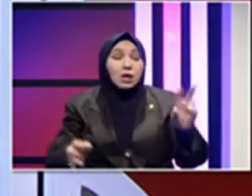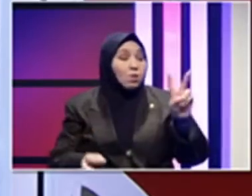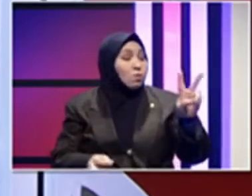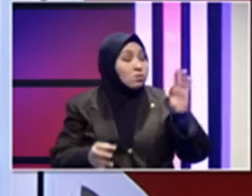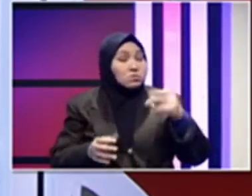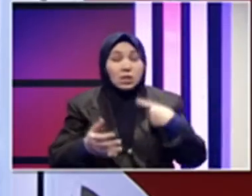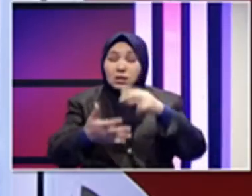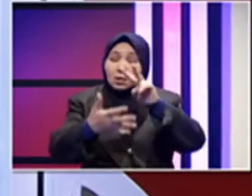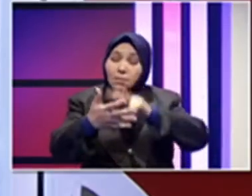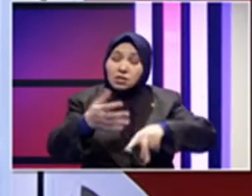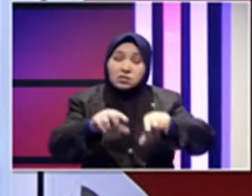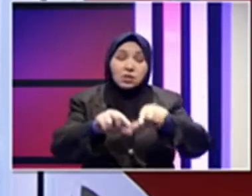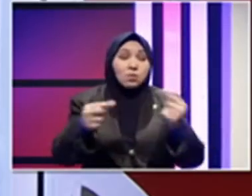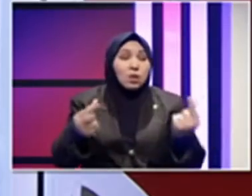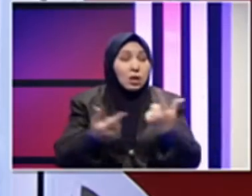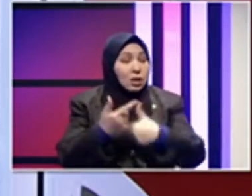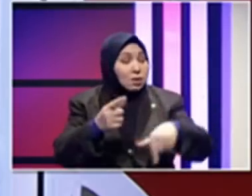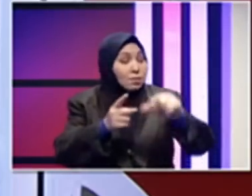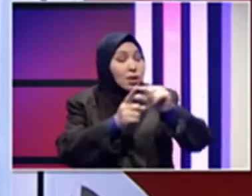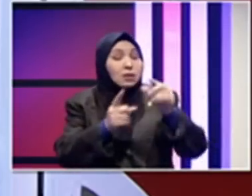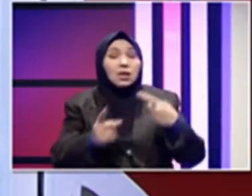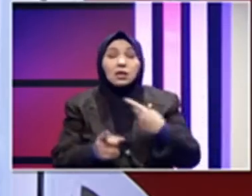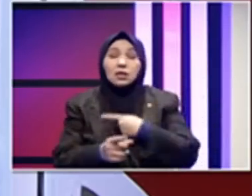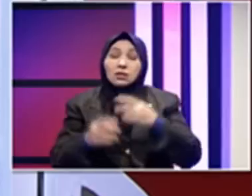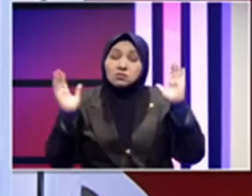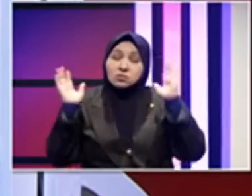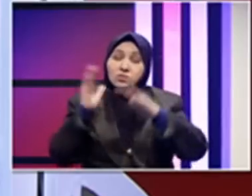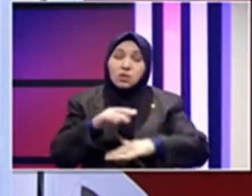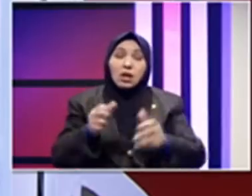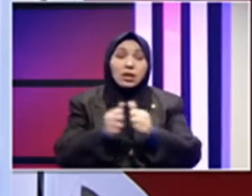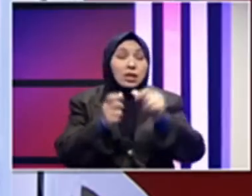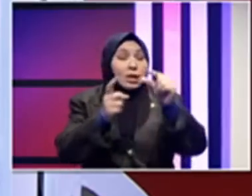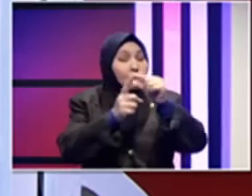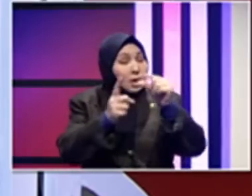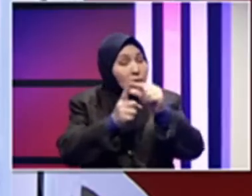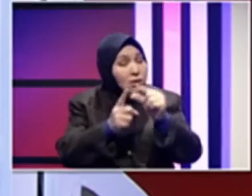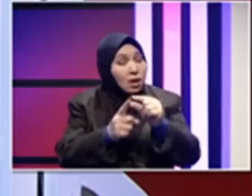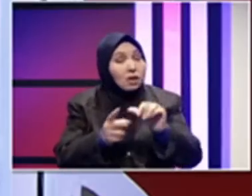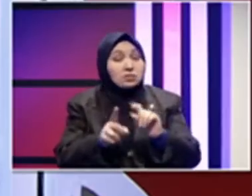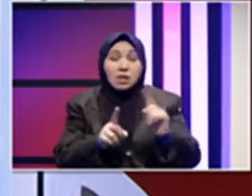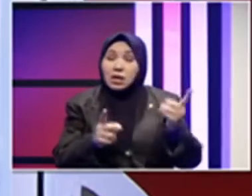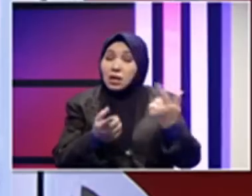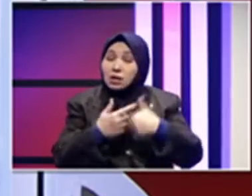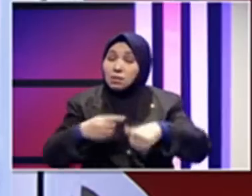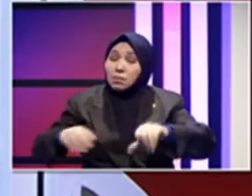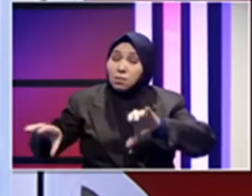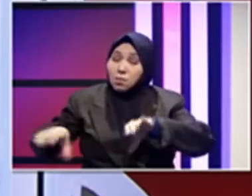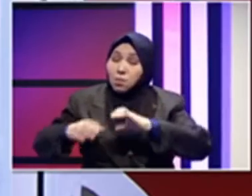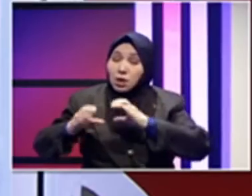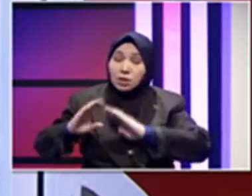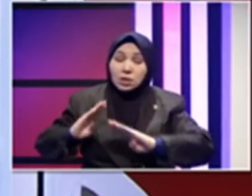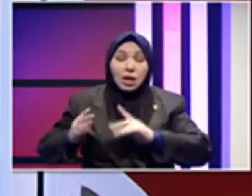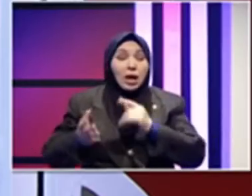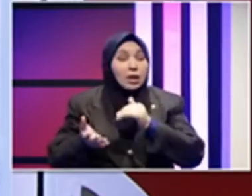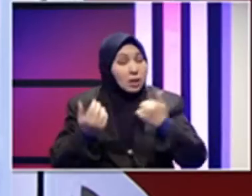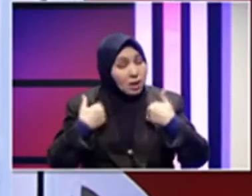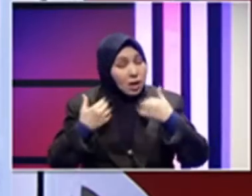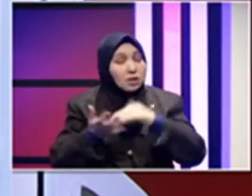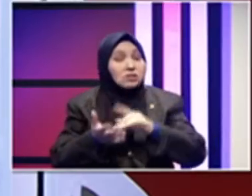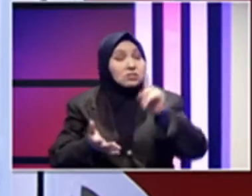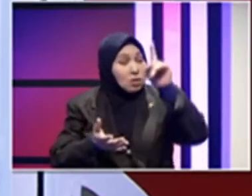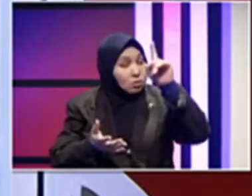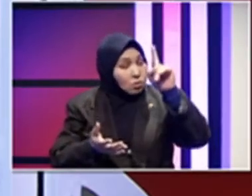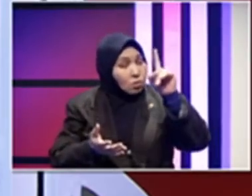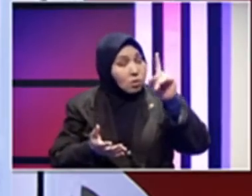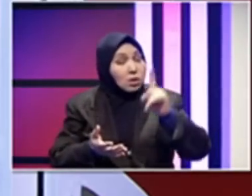membaca Al-Quran itu daripada perkataan kita, kita solat dengan perkataan juga selain daripada perbuatan, tetapi ada satu lagi yang akan yarfa'uh,